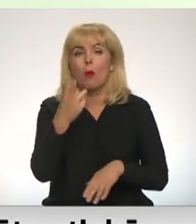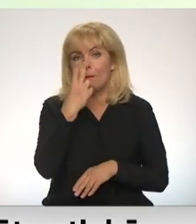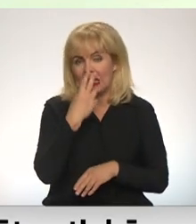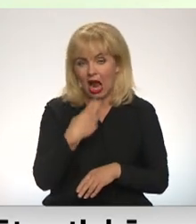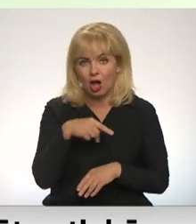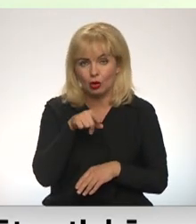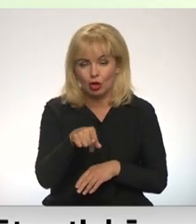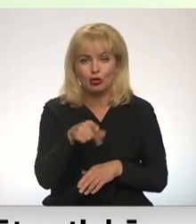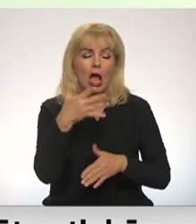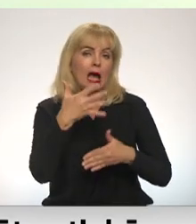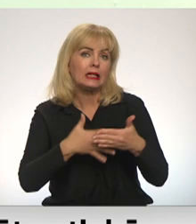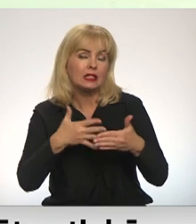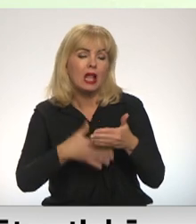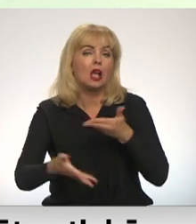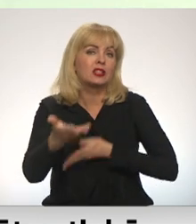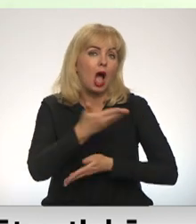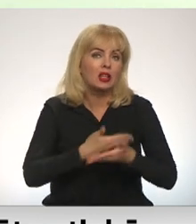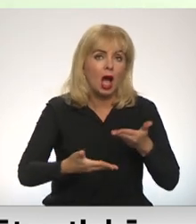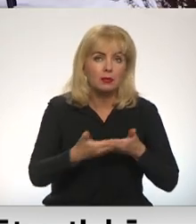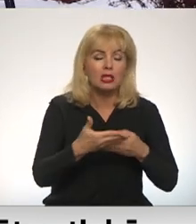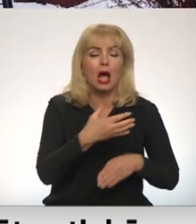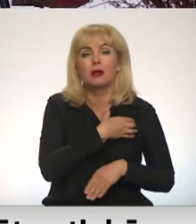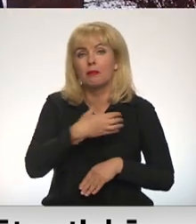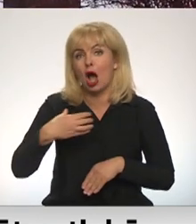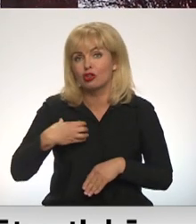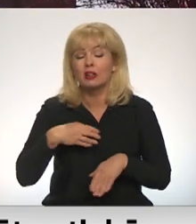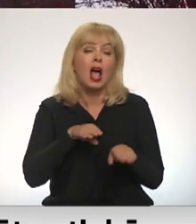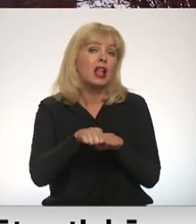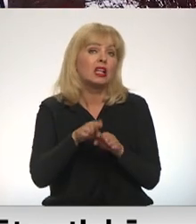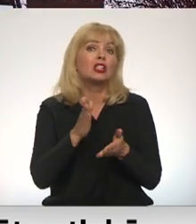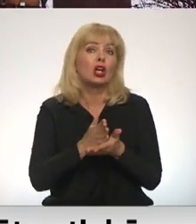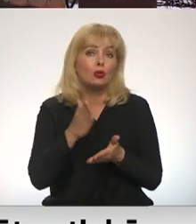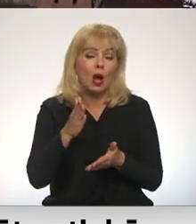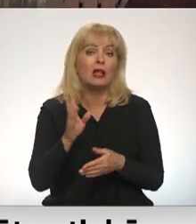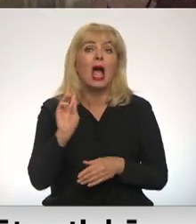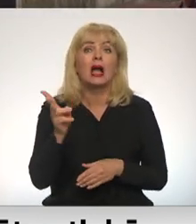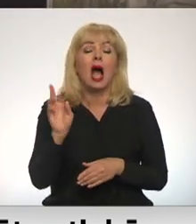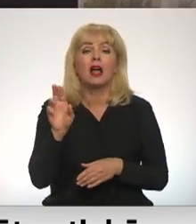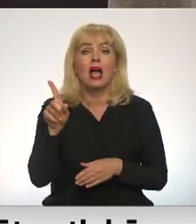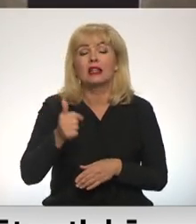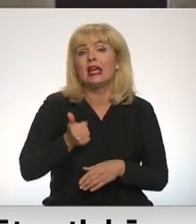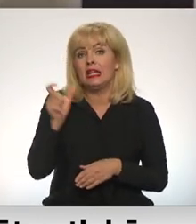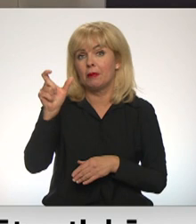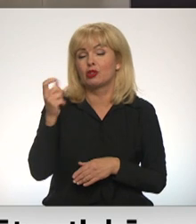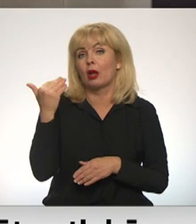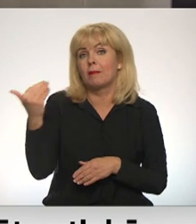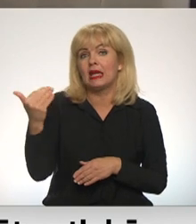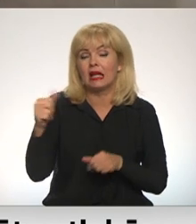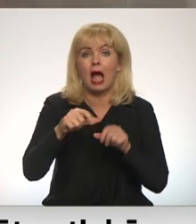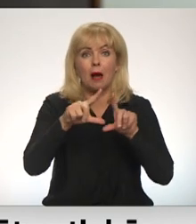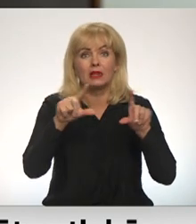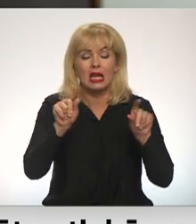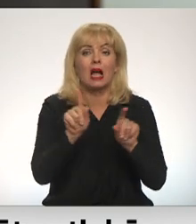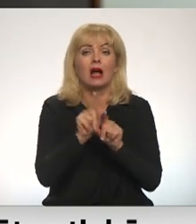arī tās risināt un sadarboties ar pašvaldībām. Līdzīgi tas noticis Kaunatā, jo īpašniecei pieder arī aptieka